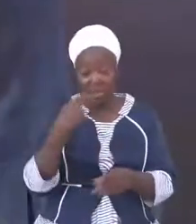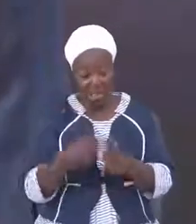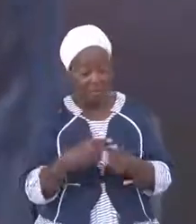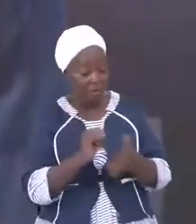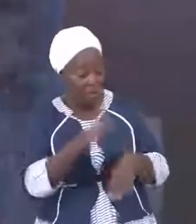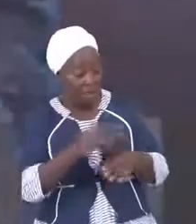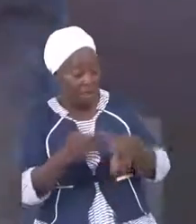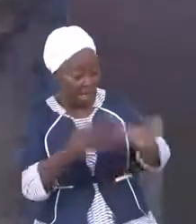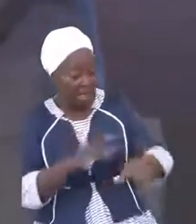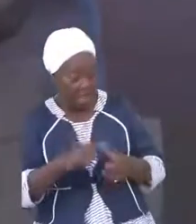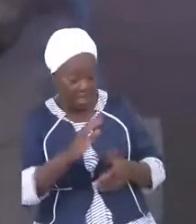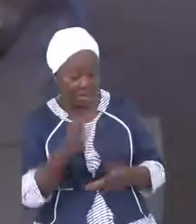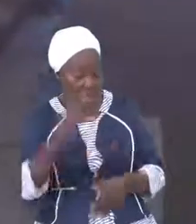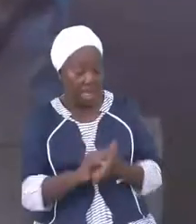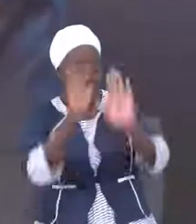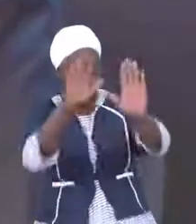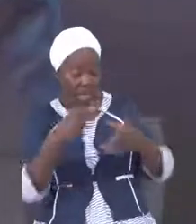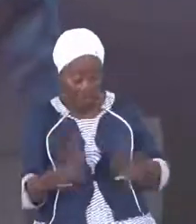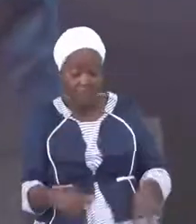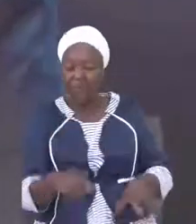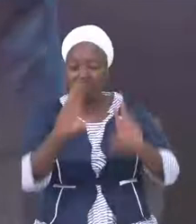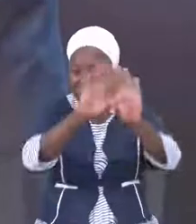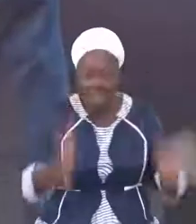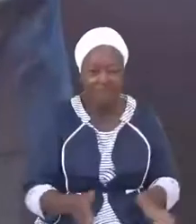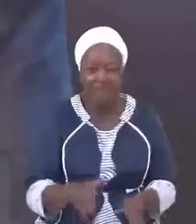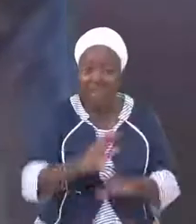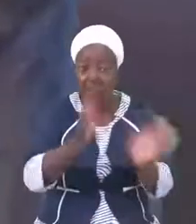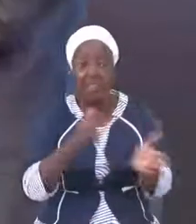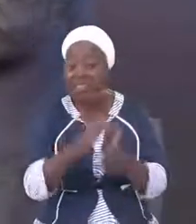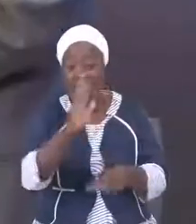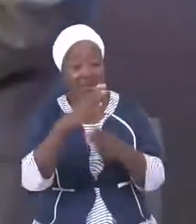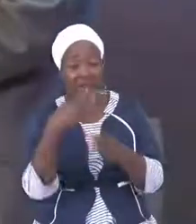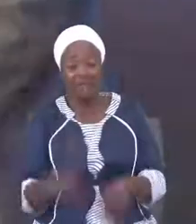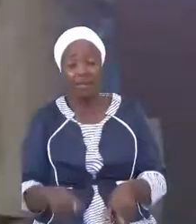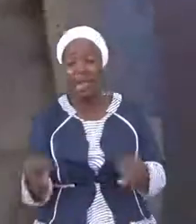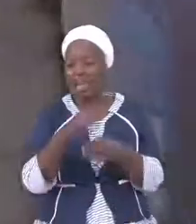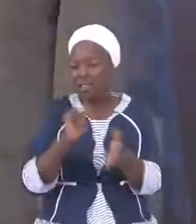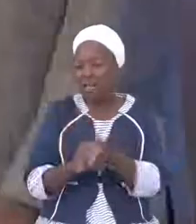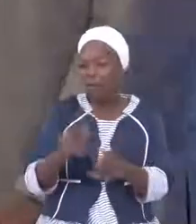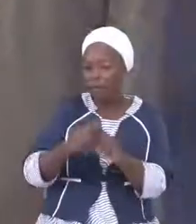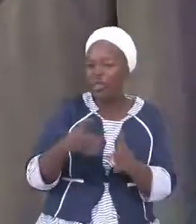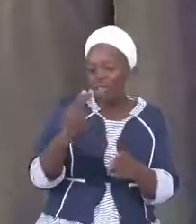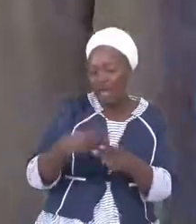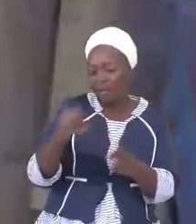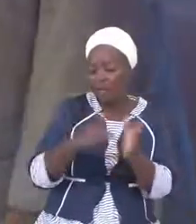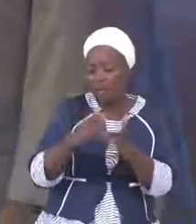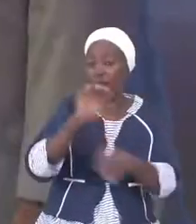on utilise leur nom et que les choses miraculeuses se produisent. C'est dit ici